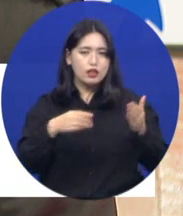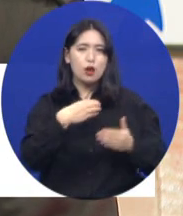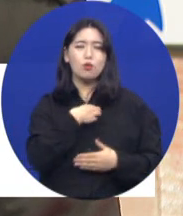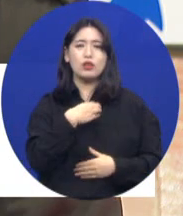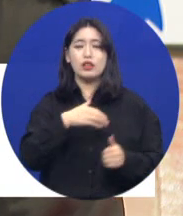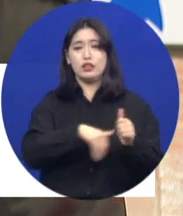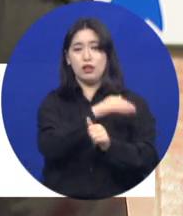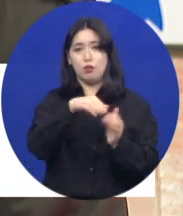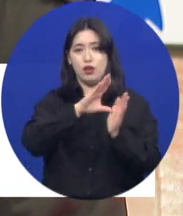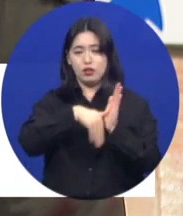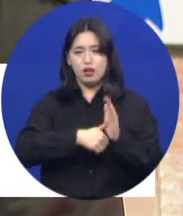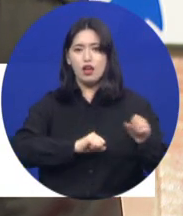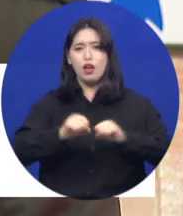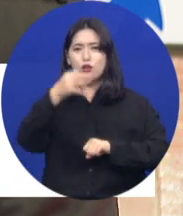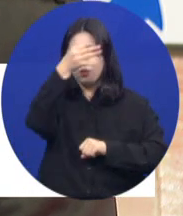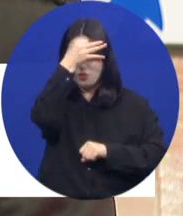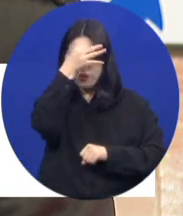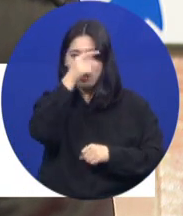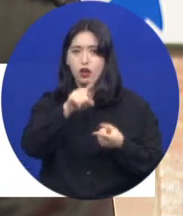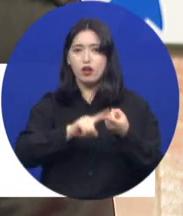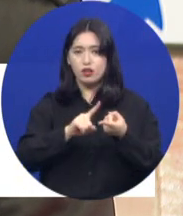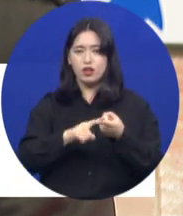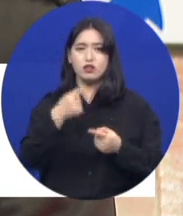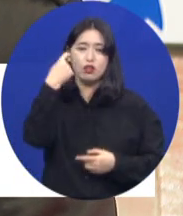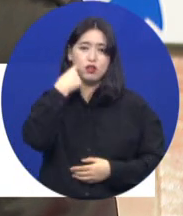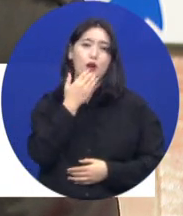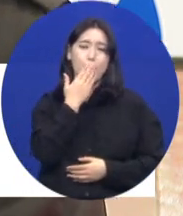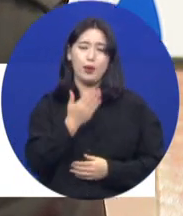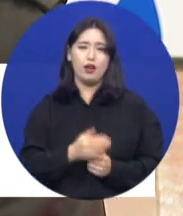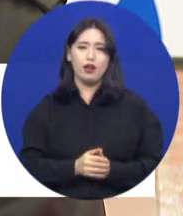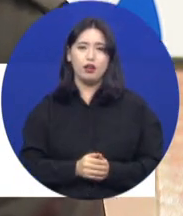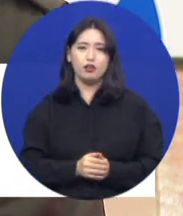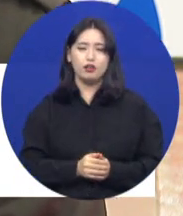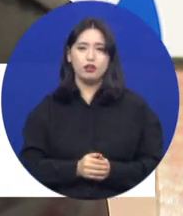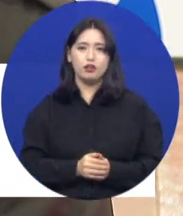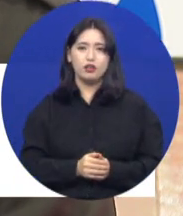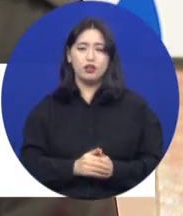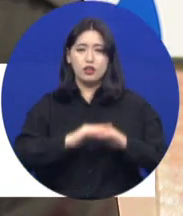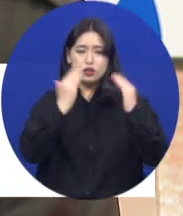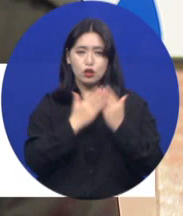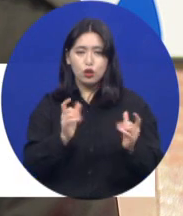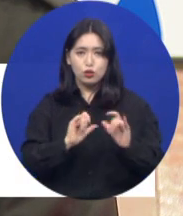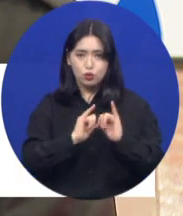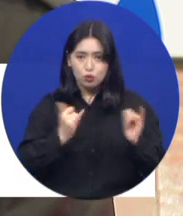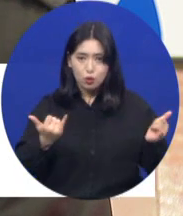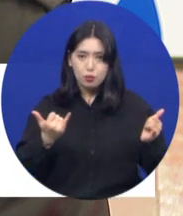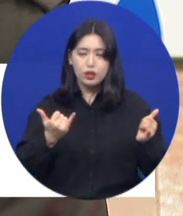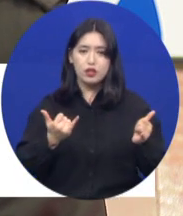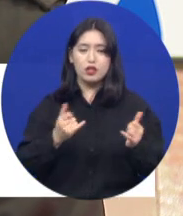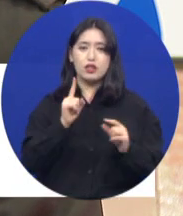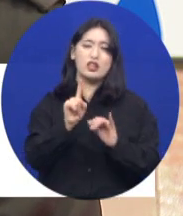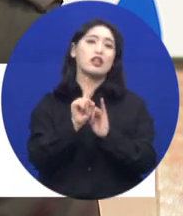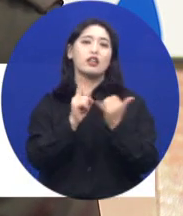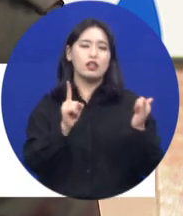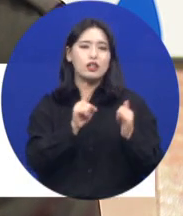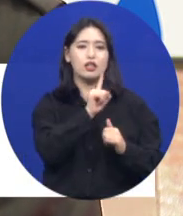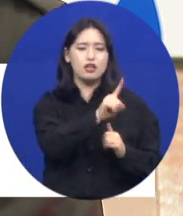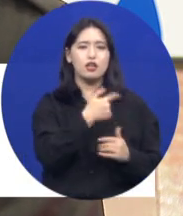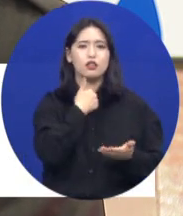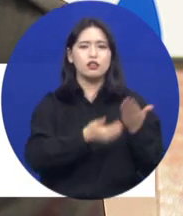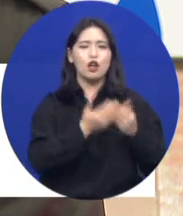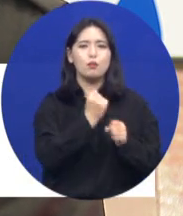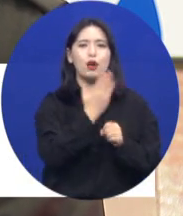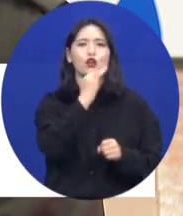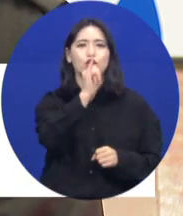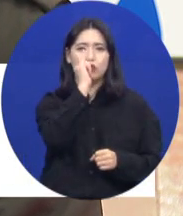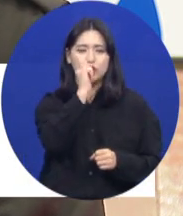상황에서 행동 제로 이런 것을 느낄 수가 있습니까 전도 맨 2 에 1인 1 체험을 할 수